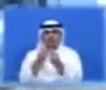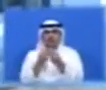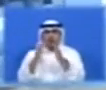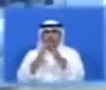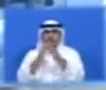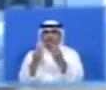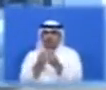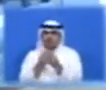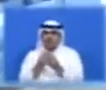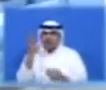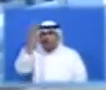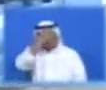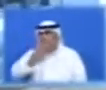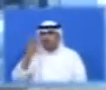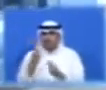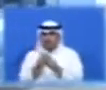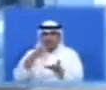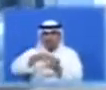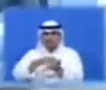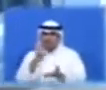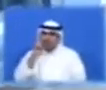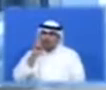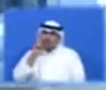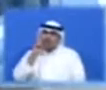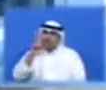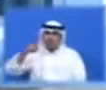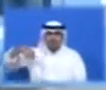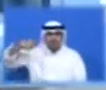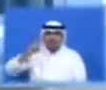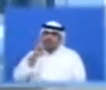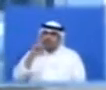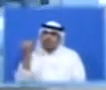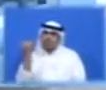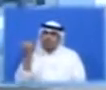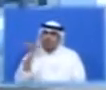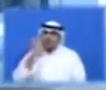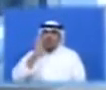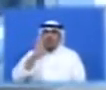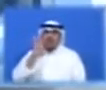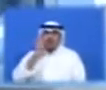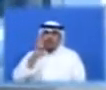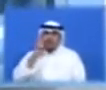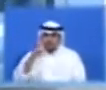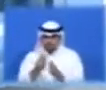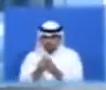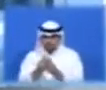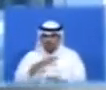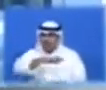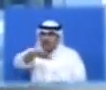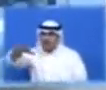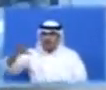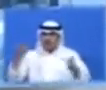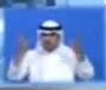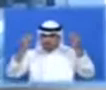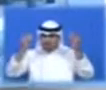الدول العربية تسجيل مع عدد من السياسيين والمثقفين والإعلاميين اللي